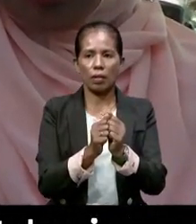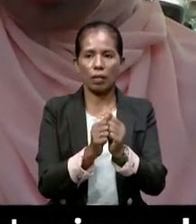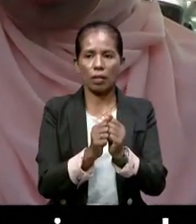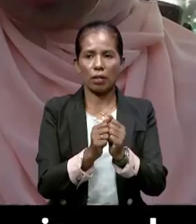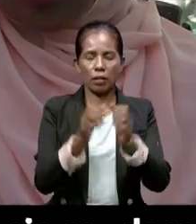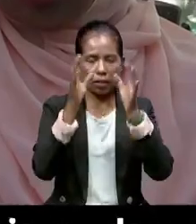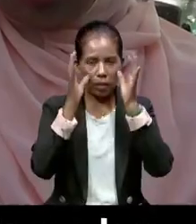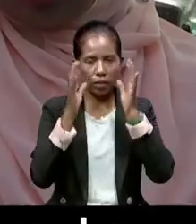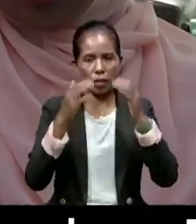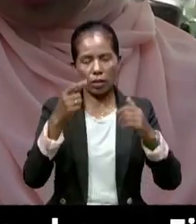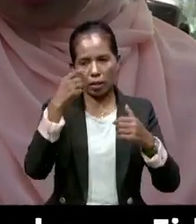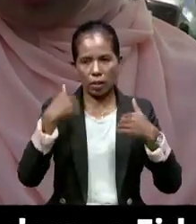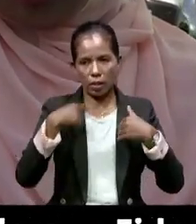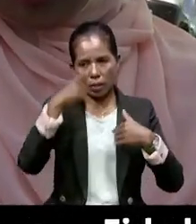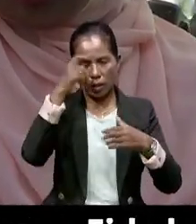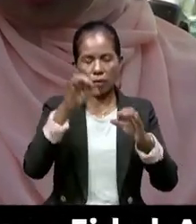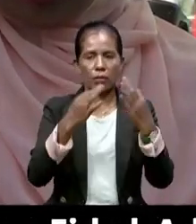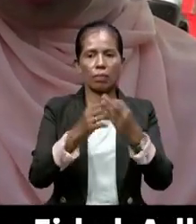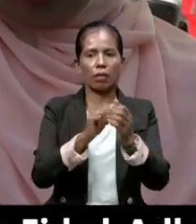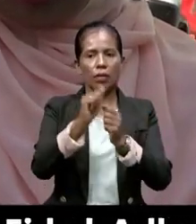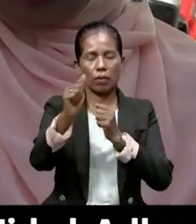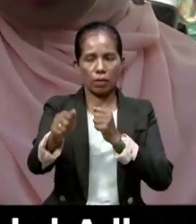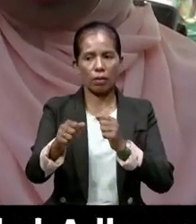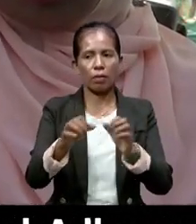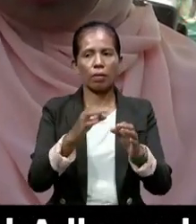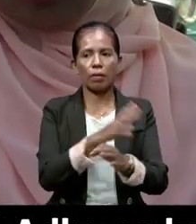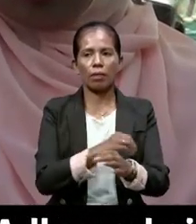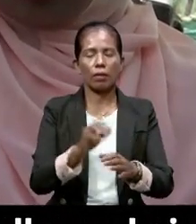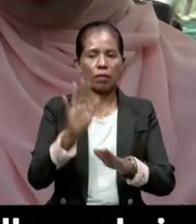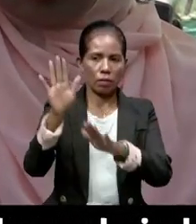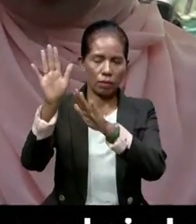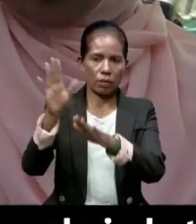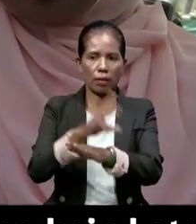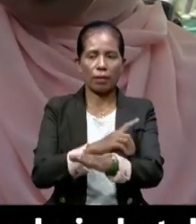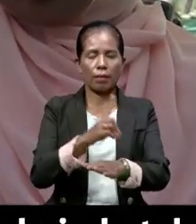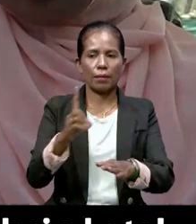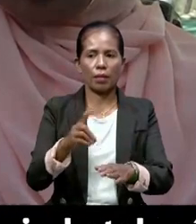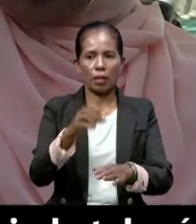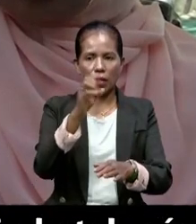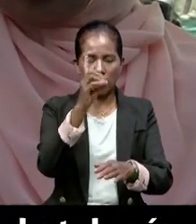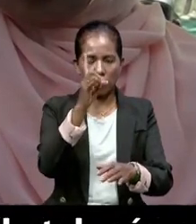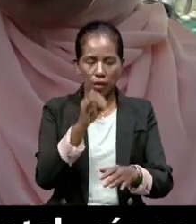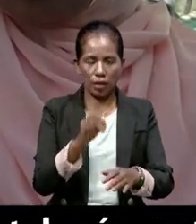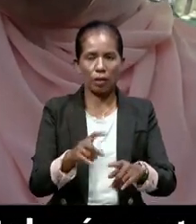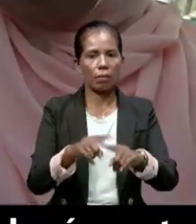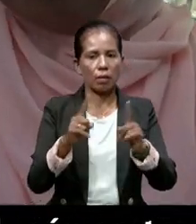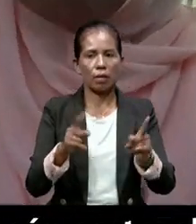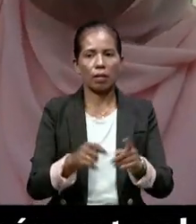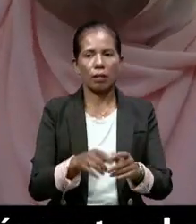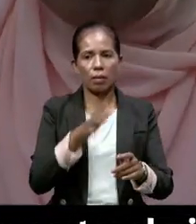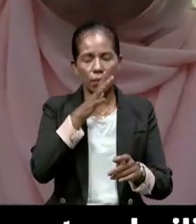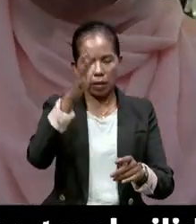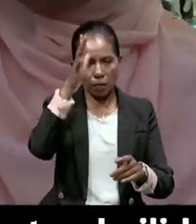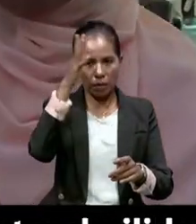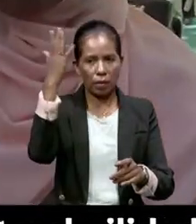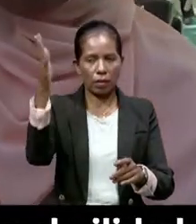Triste iha tambah familia dog, balung familia dog, iha foho, iha hane balung hane, mebe ina nama balung